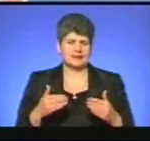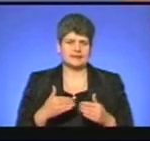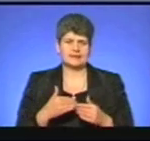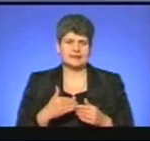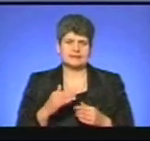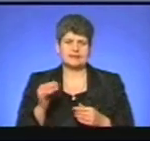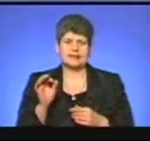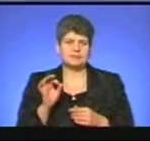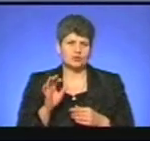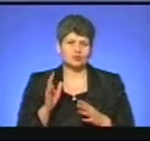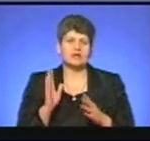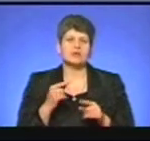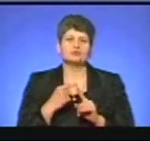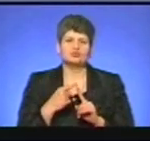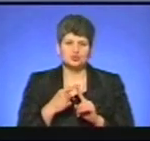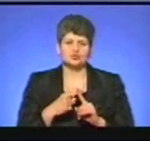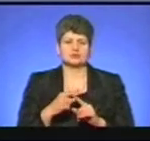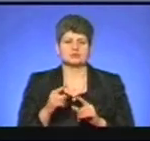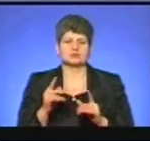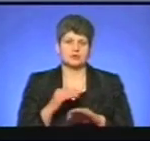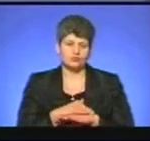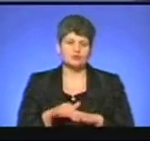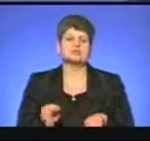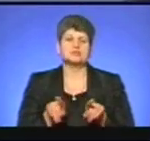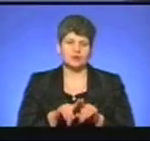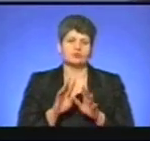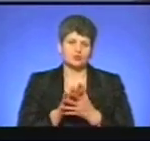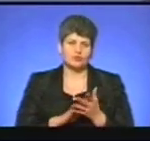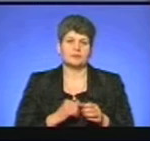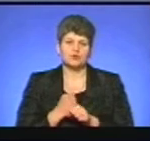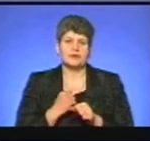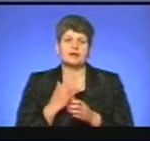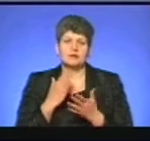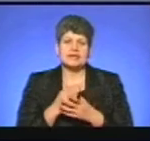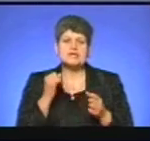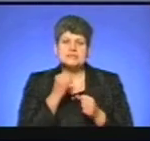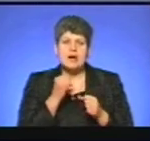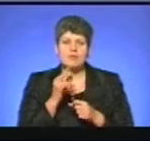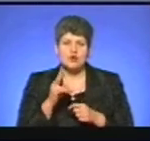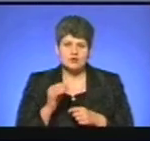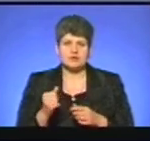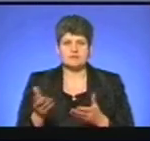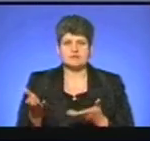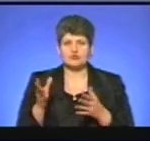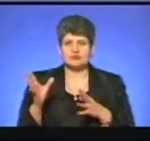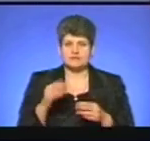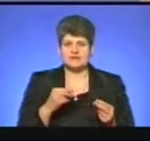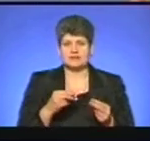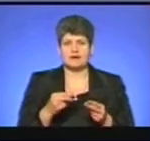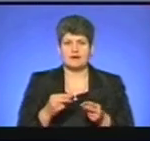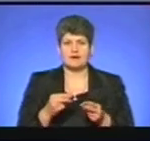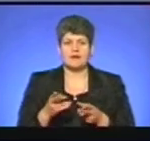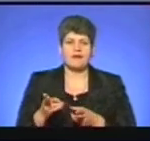маємо навіть на вулиці плюсову температуру, але козинка продовжує працювати, оскільки є заморозка. Тому всіх запрошуємо кататись на ковзанах.